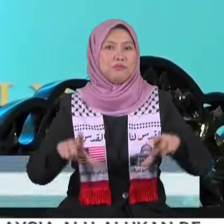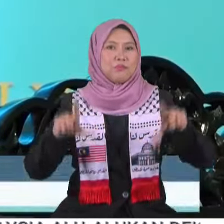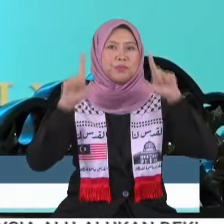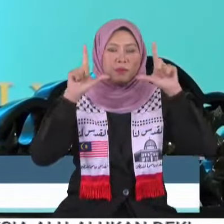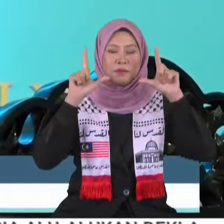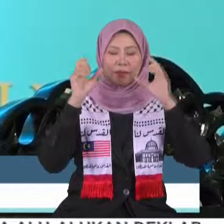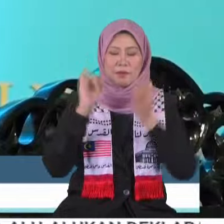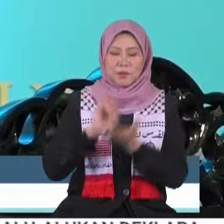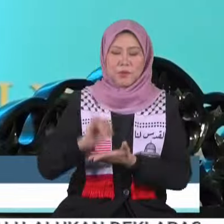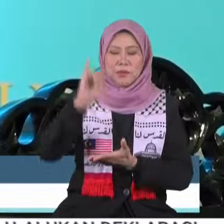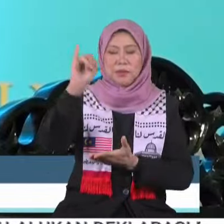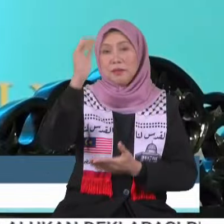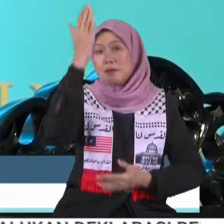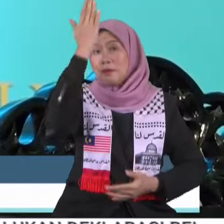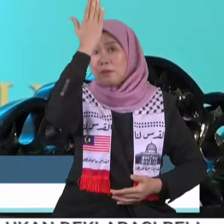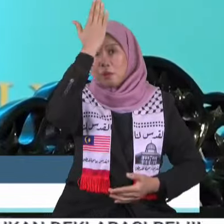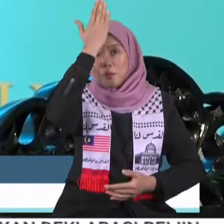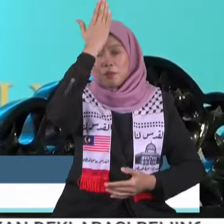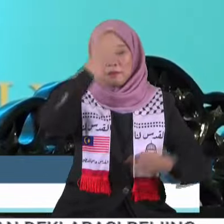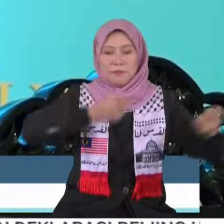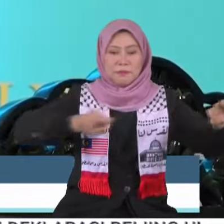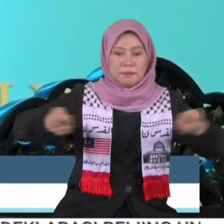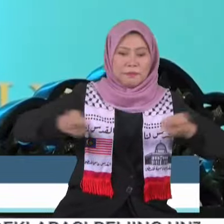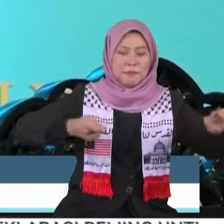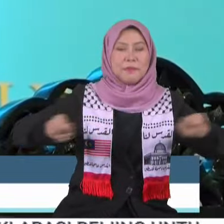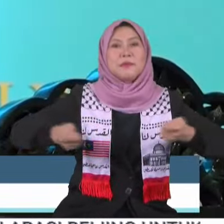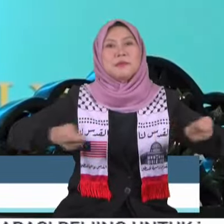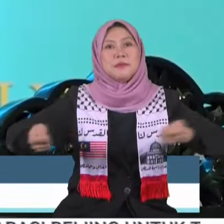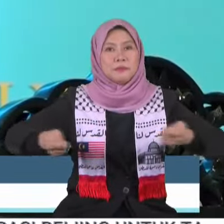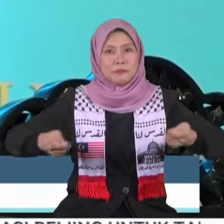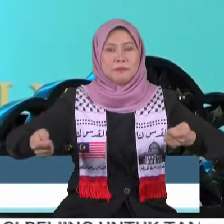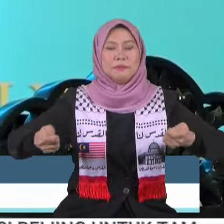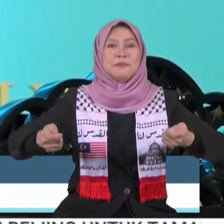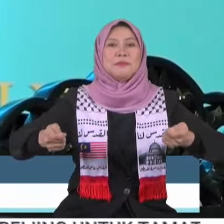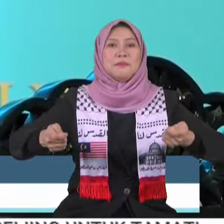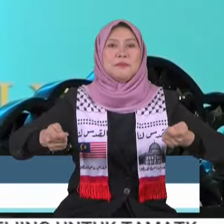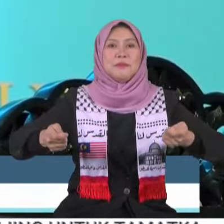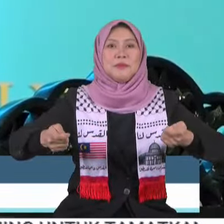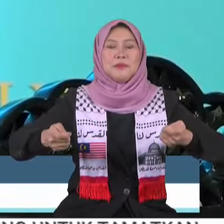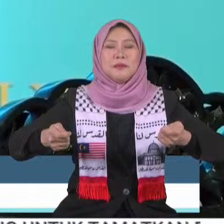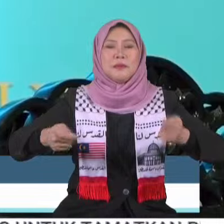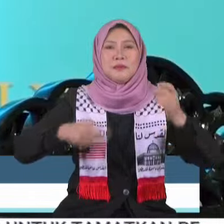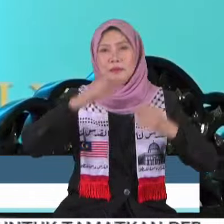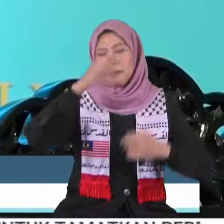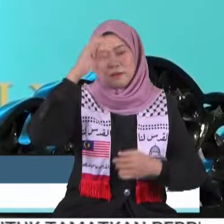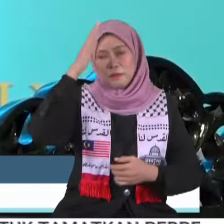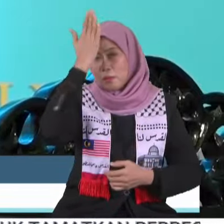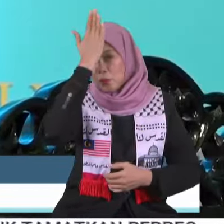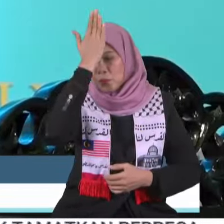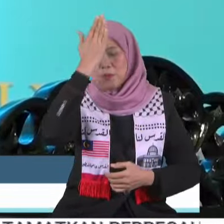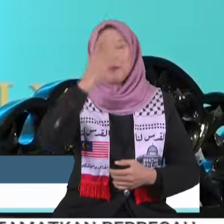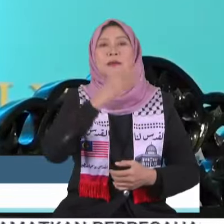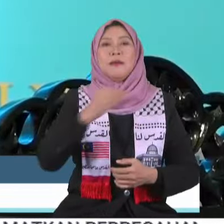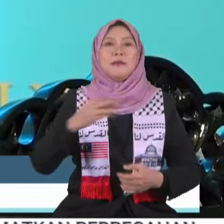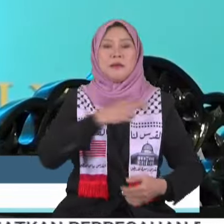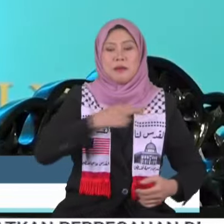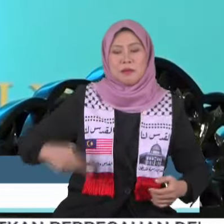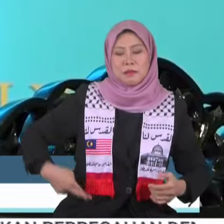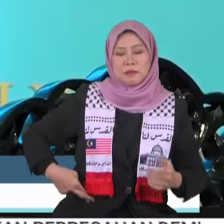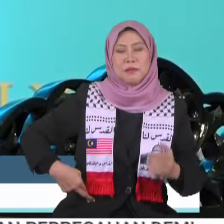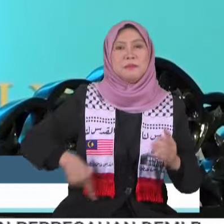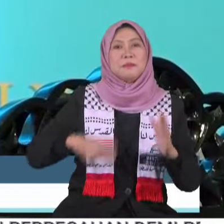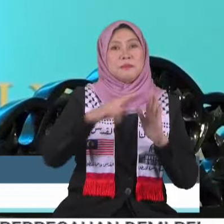di-Pertuan Agong dalam sistem pemerintahan demokrasi berparlimen dan konsep raja berperlembagaan agar